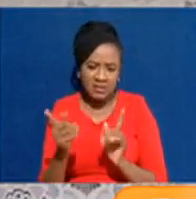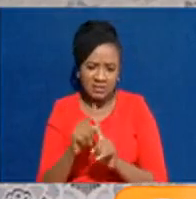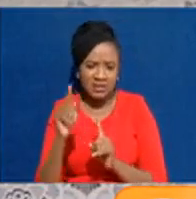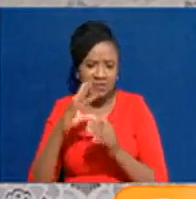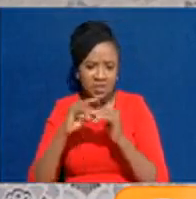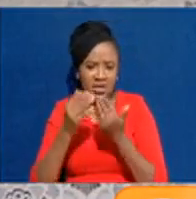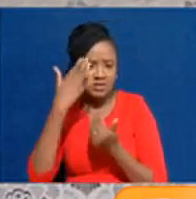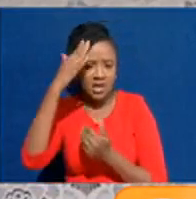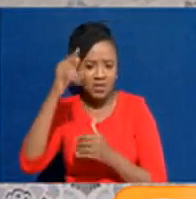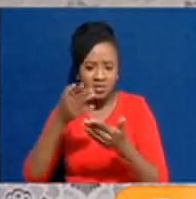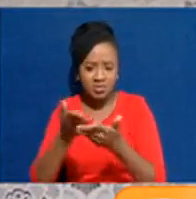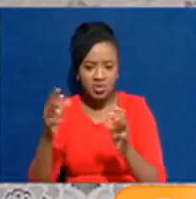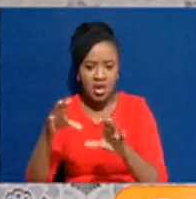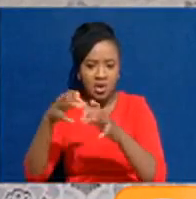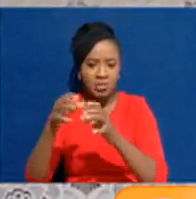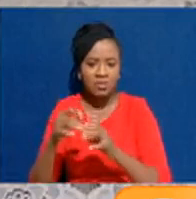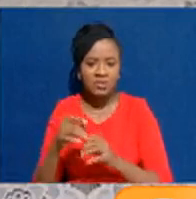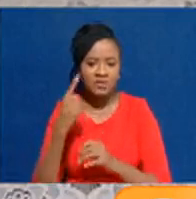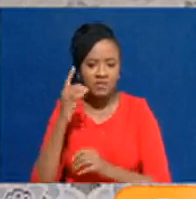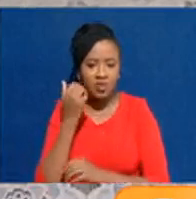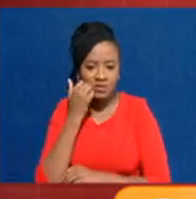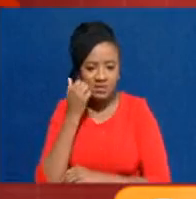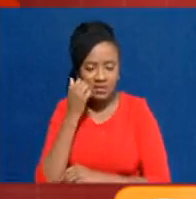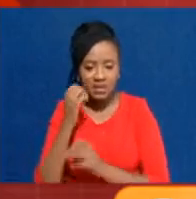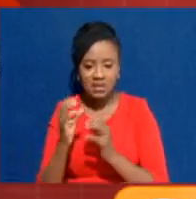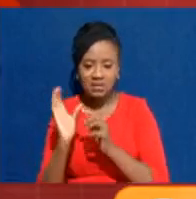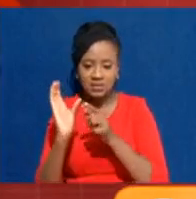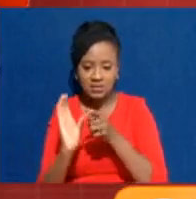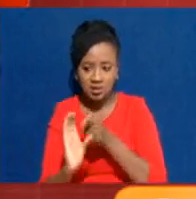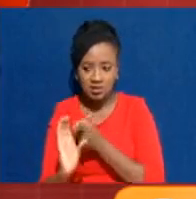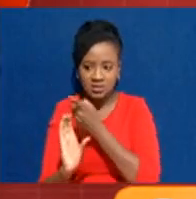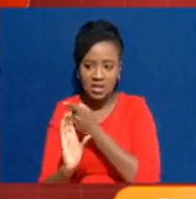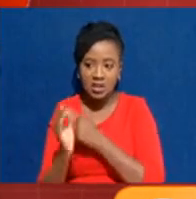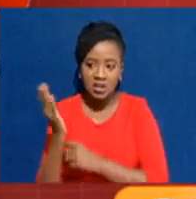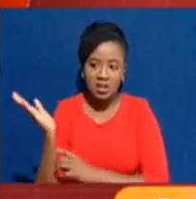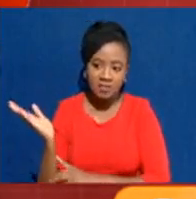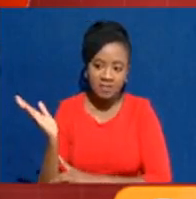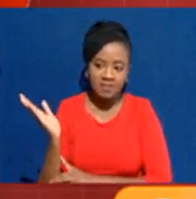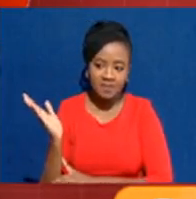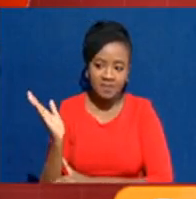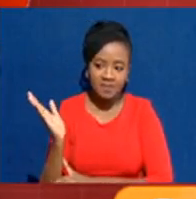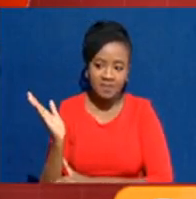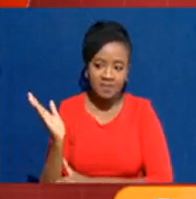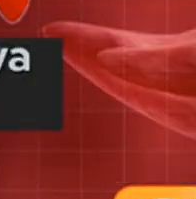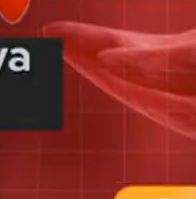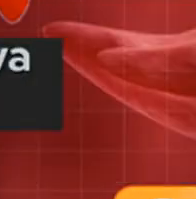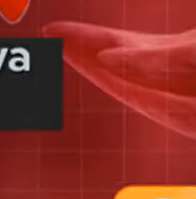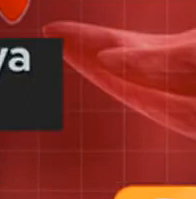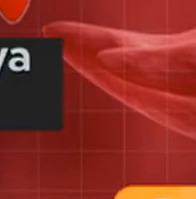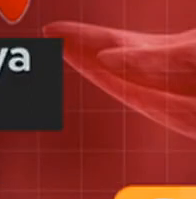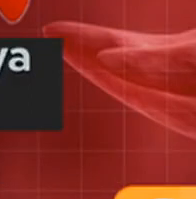awareness to the community by doing advert for sickle cell disease. Kiini cha ugonjwa huu wa damu unaoathiri seli nyekundu za